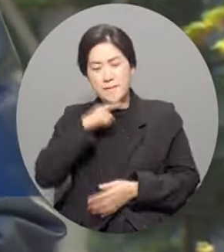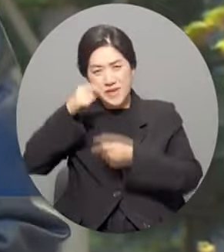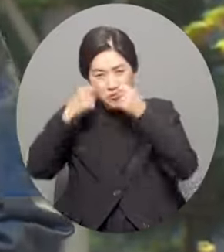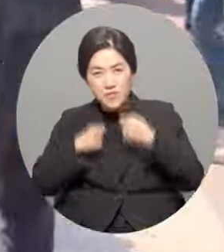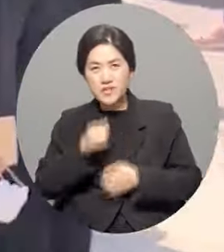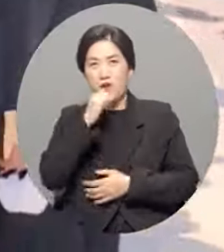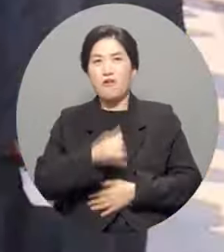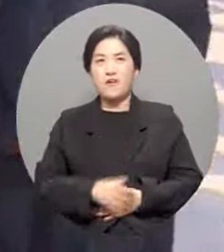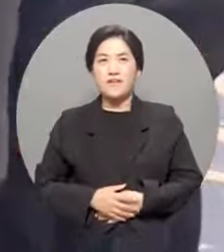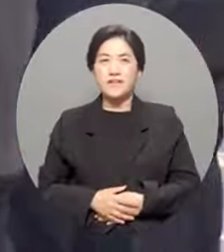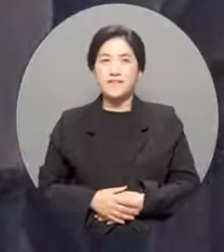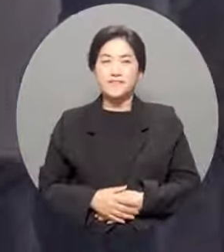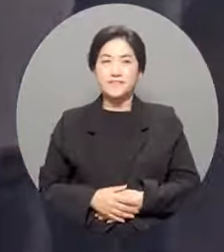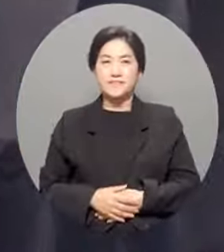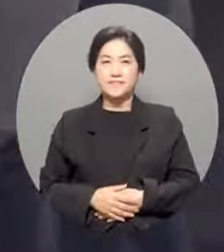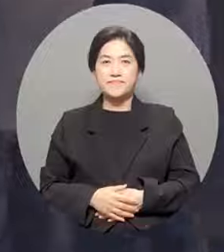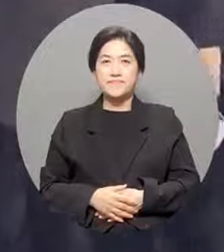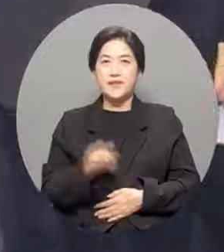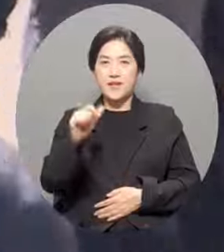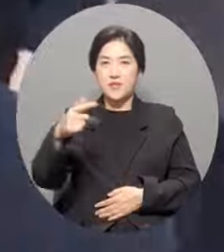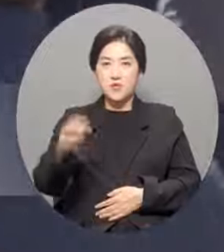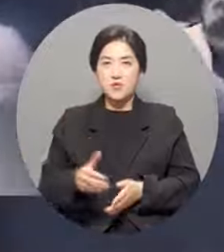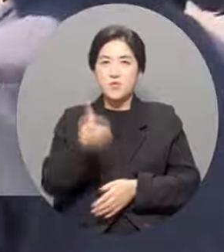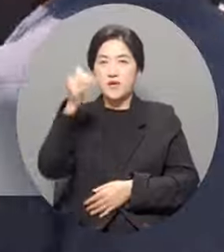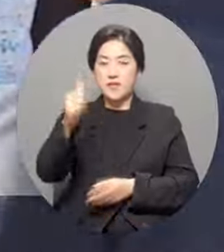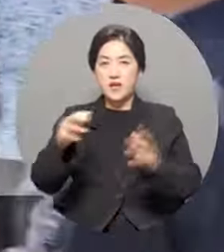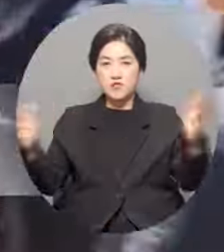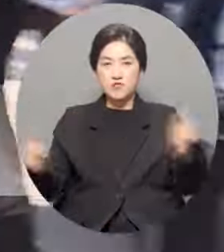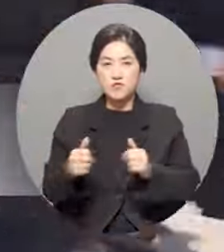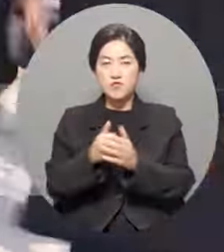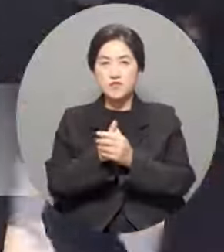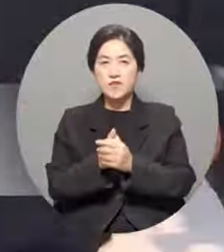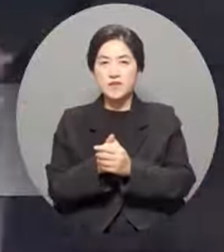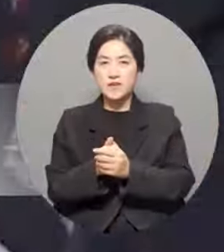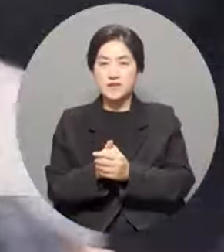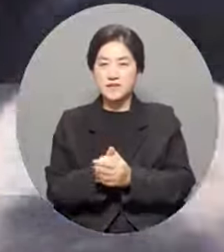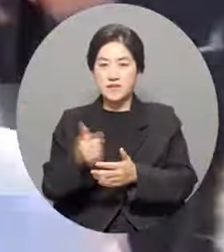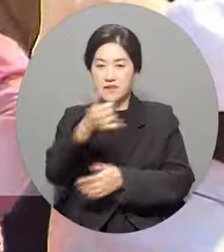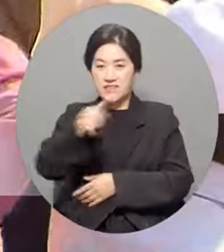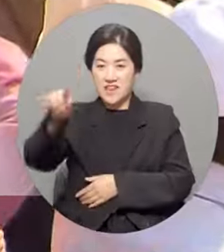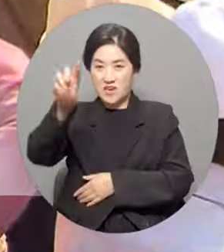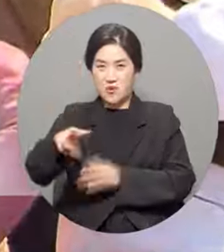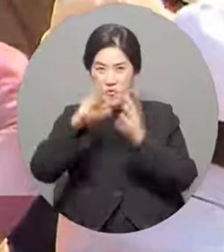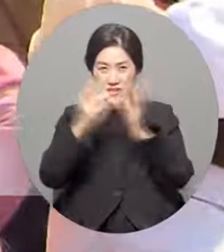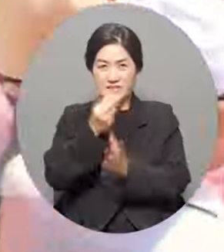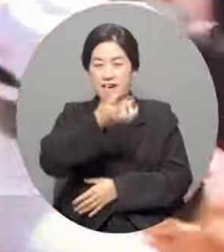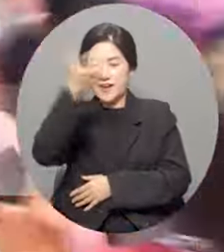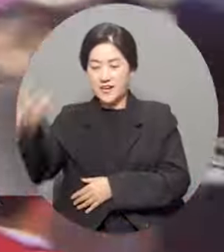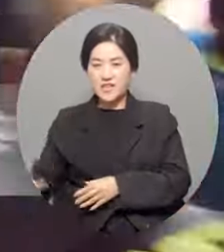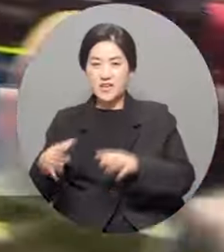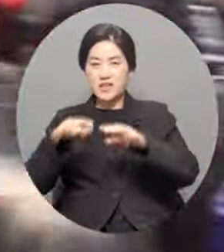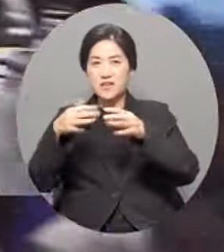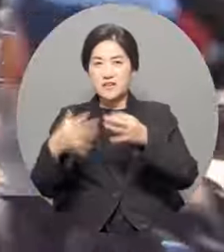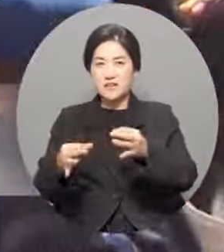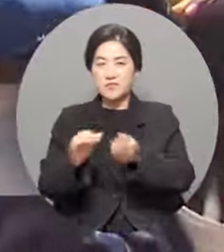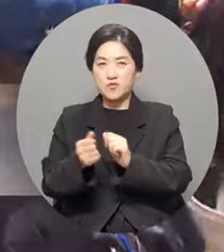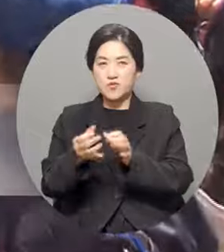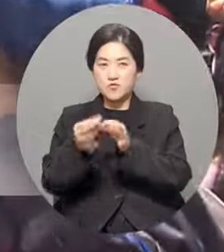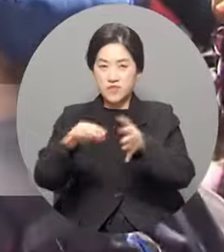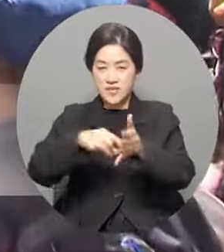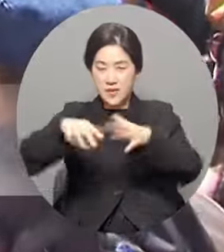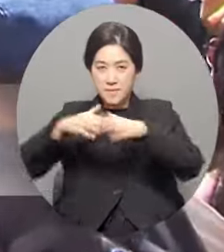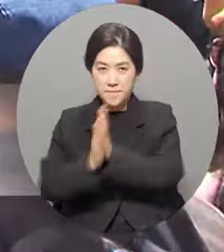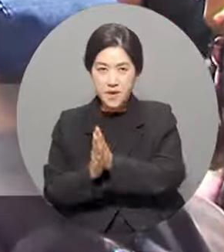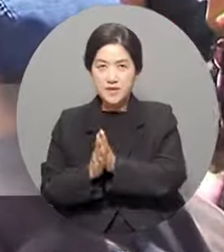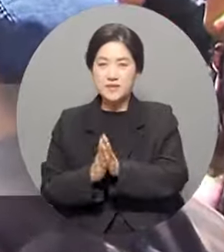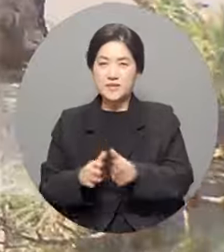납니다. 한 위원장은 국회 세종 완전 이전, 금융투자세 폐지, 자영업자 육아휴직 등